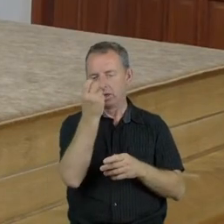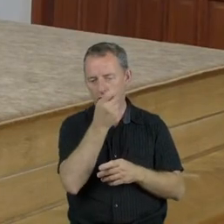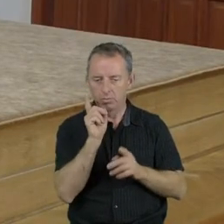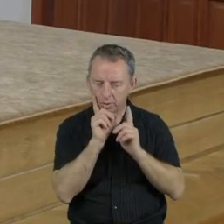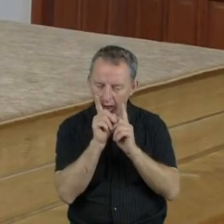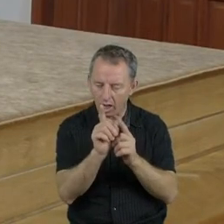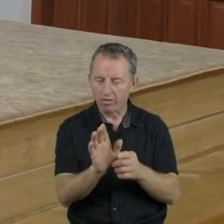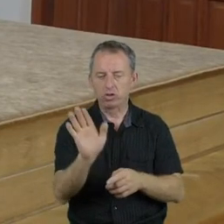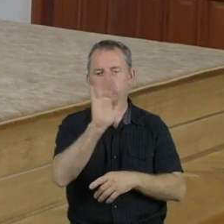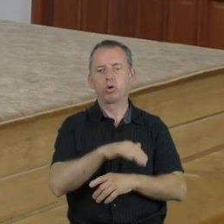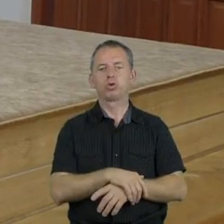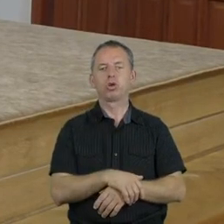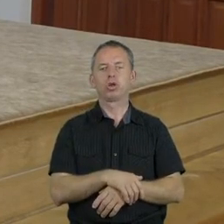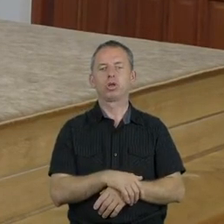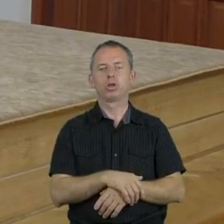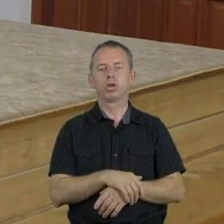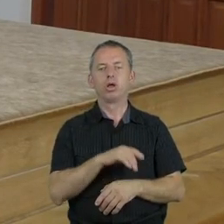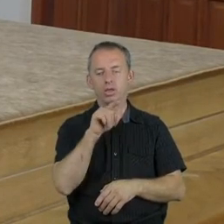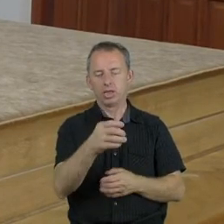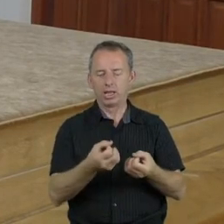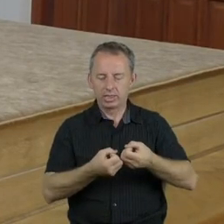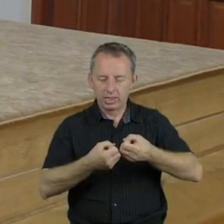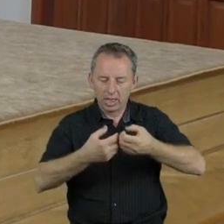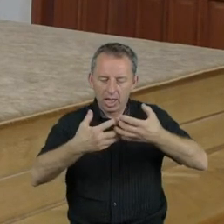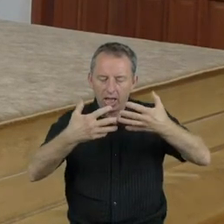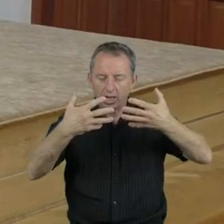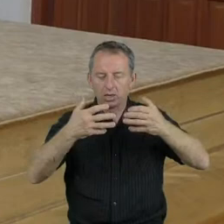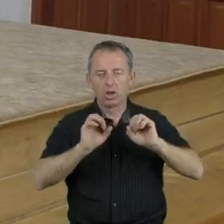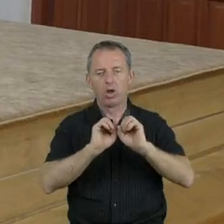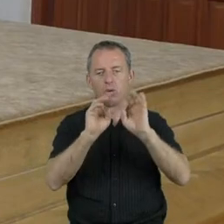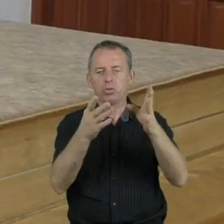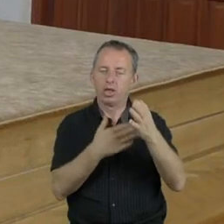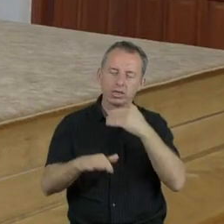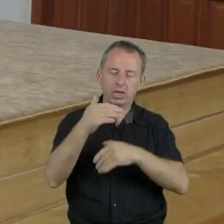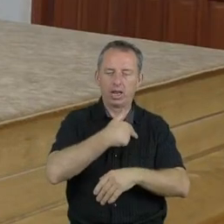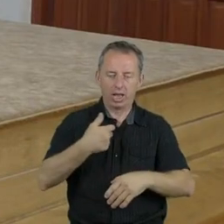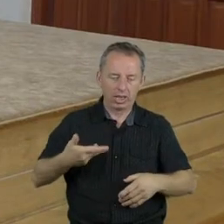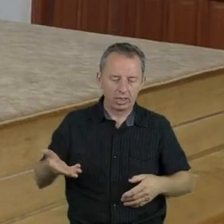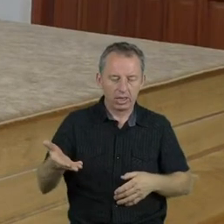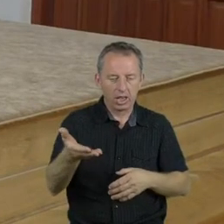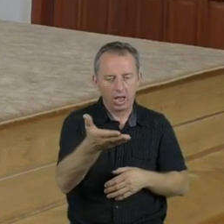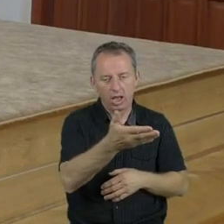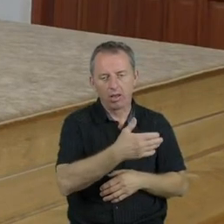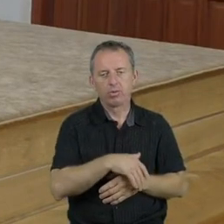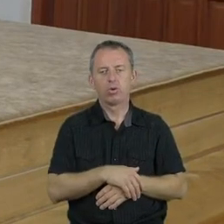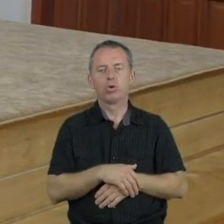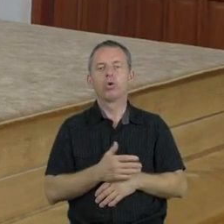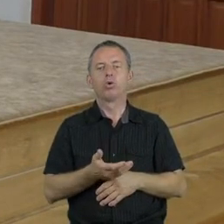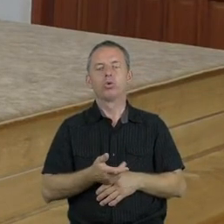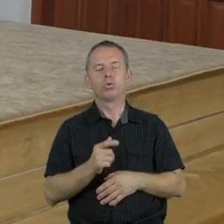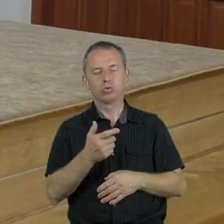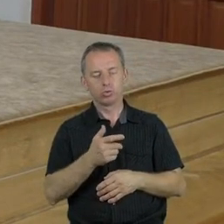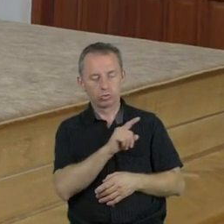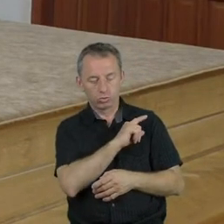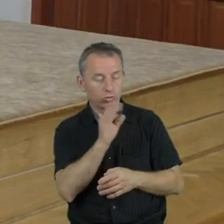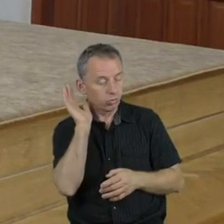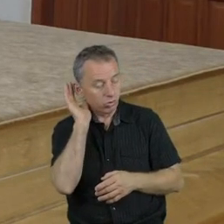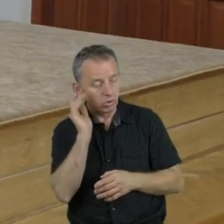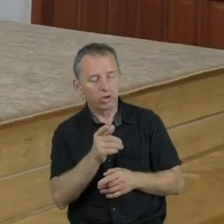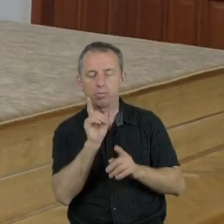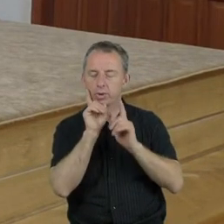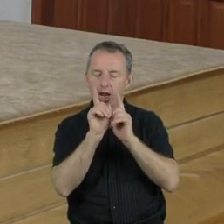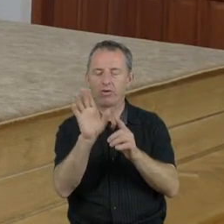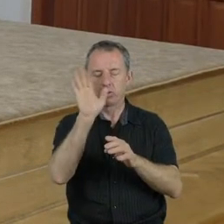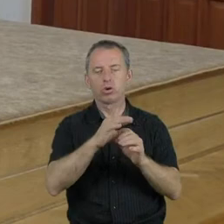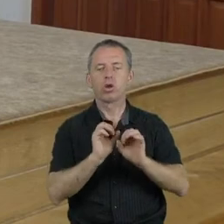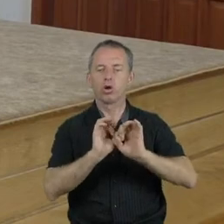Bogiem, żeby ta jasność objawiła się dziś nad nami, żebyśmy odczuli prawdę Bożą jak odświeżający